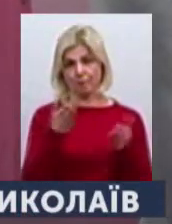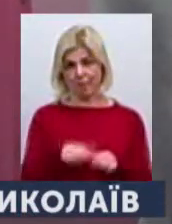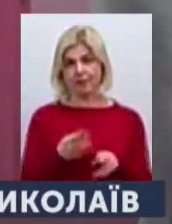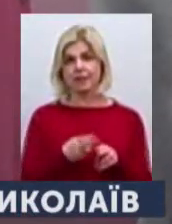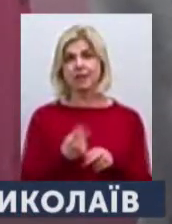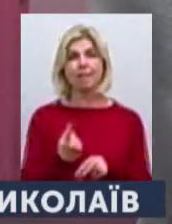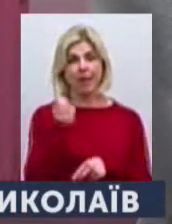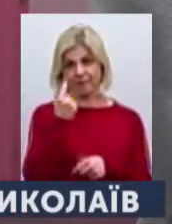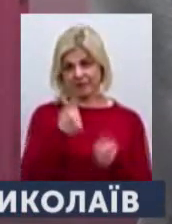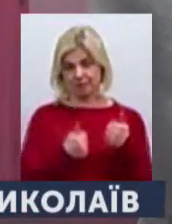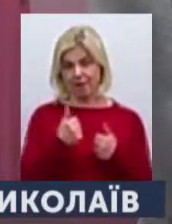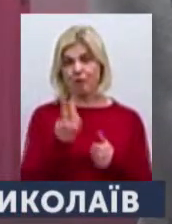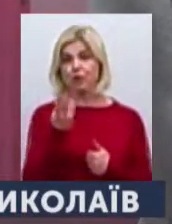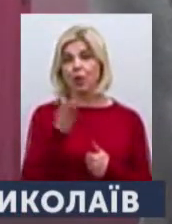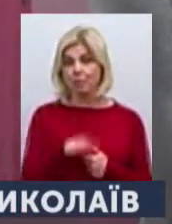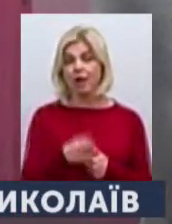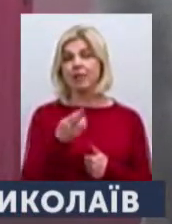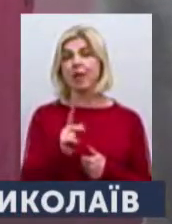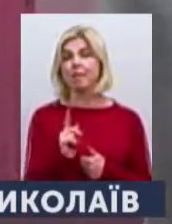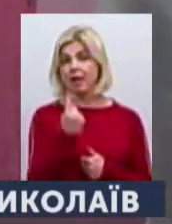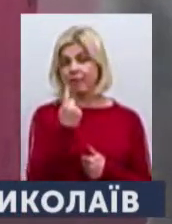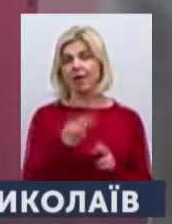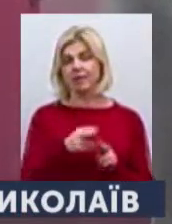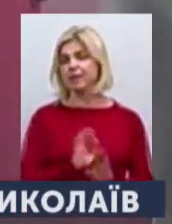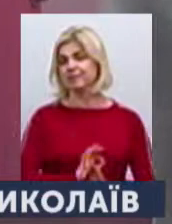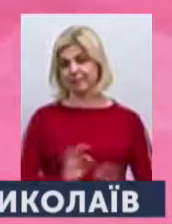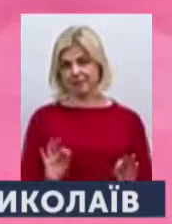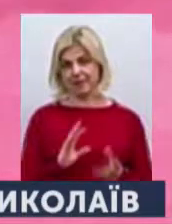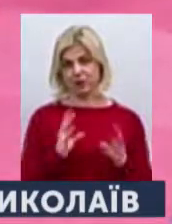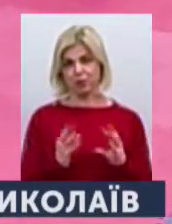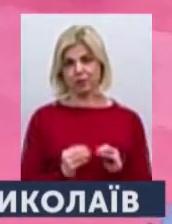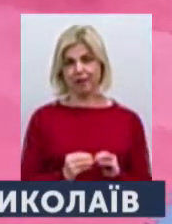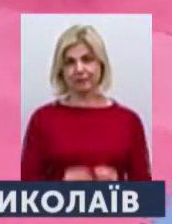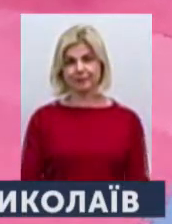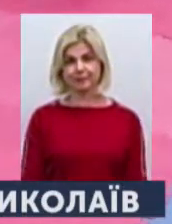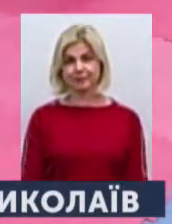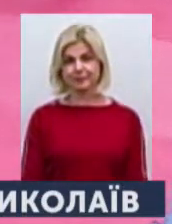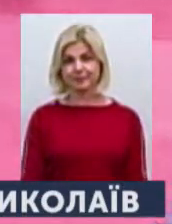змагання, тому друге місце для першого разу – це шикарний результат.